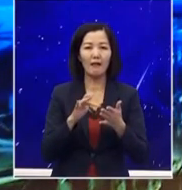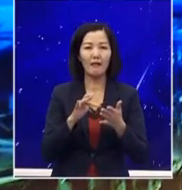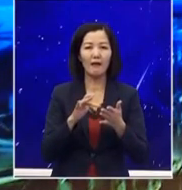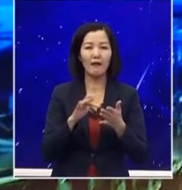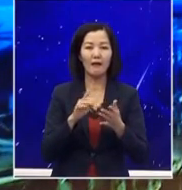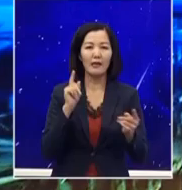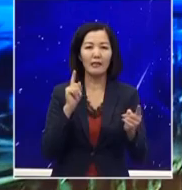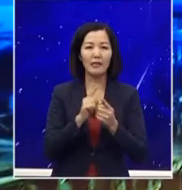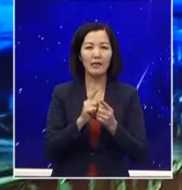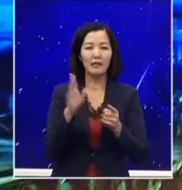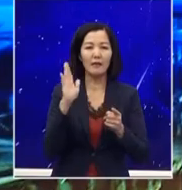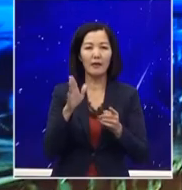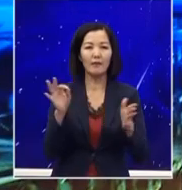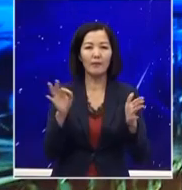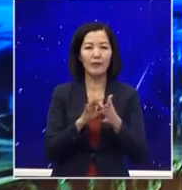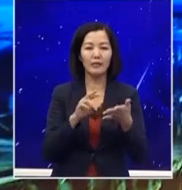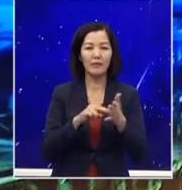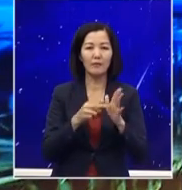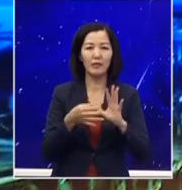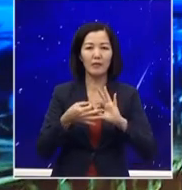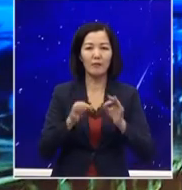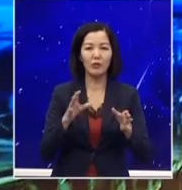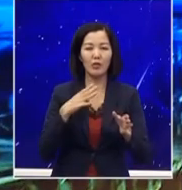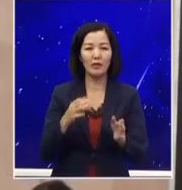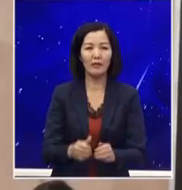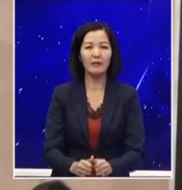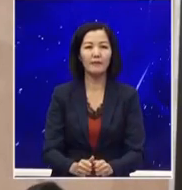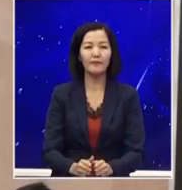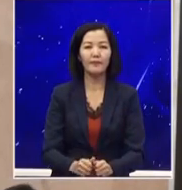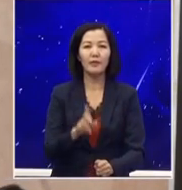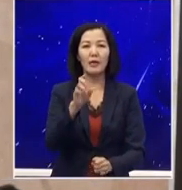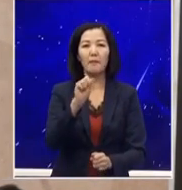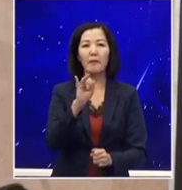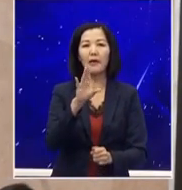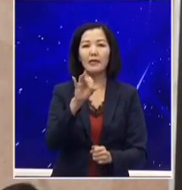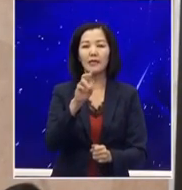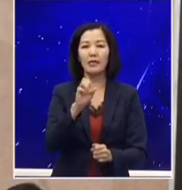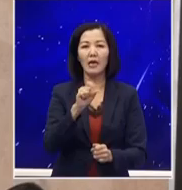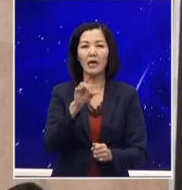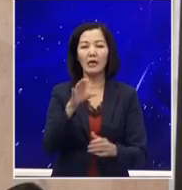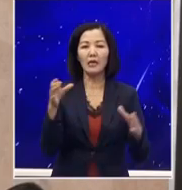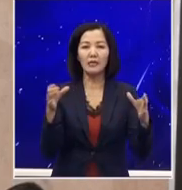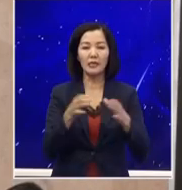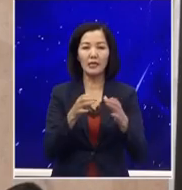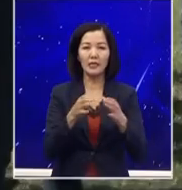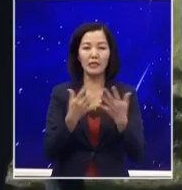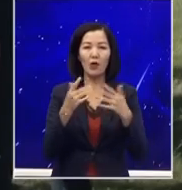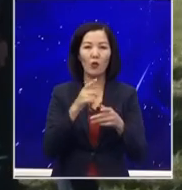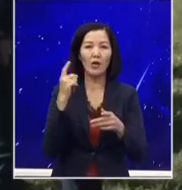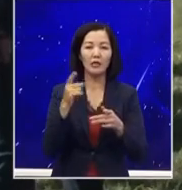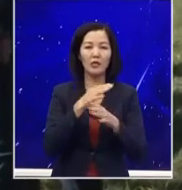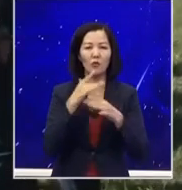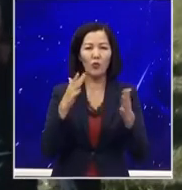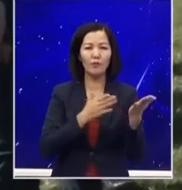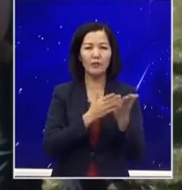қосып алдағы мақсат міндеттер межеледі. Байсерке агро жауапкершілігі шектеулі серіктестігі көп салалы